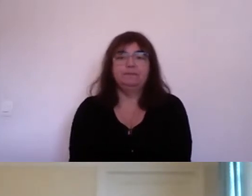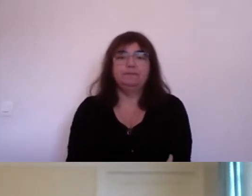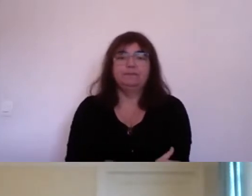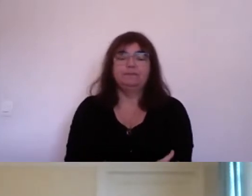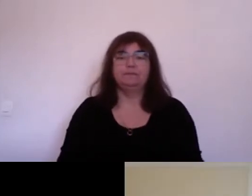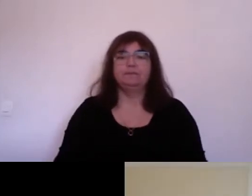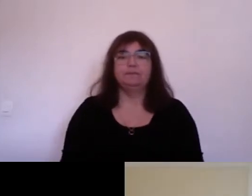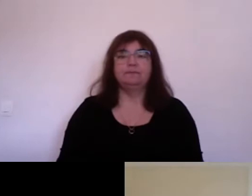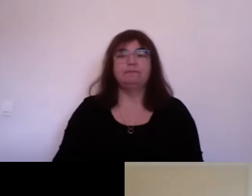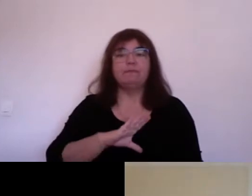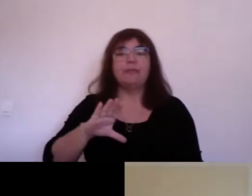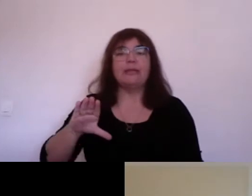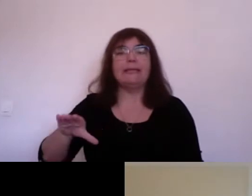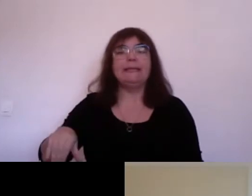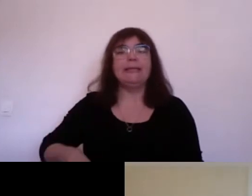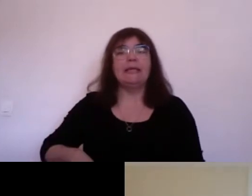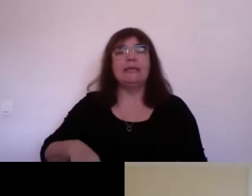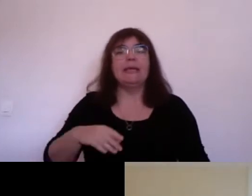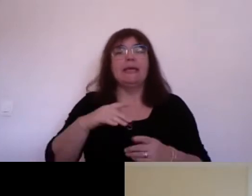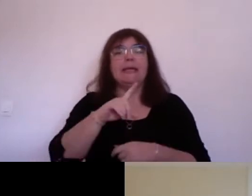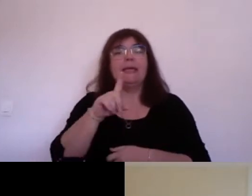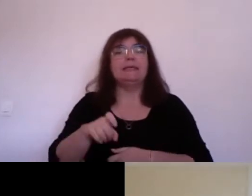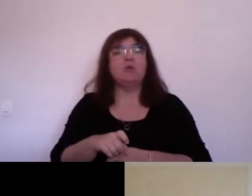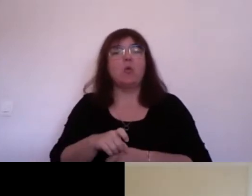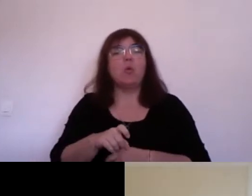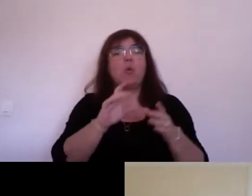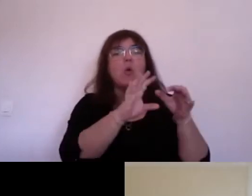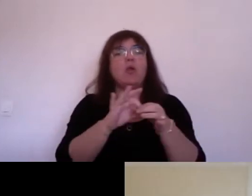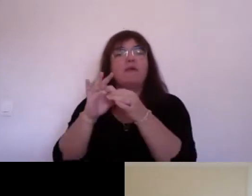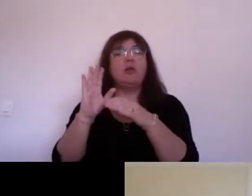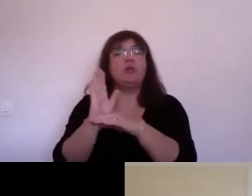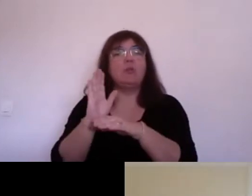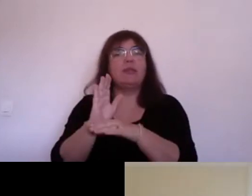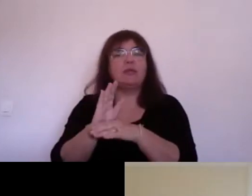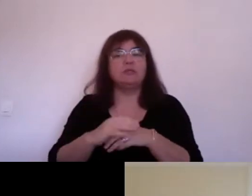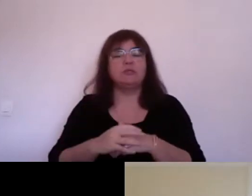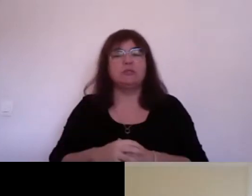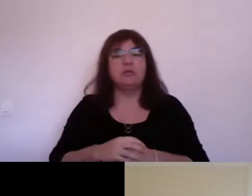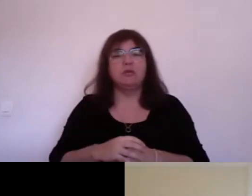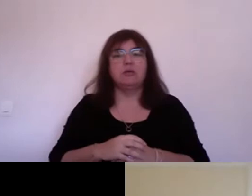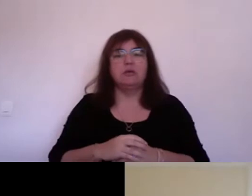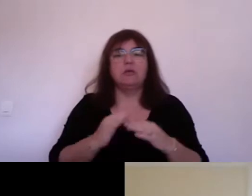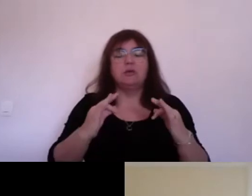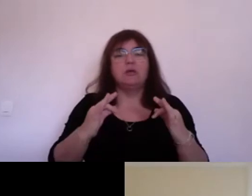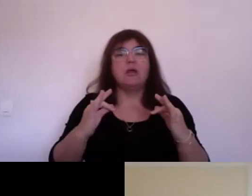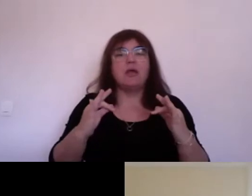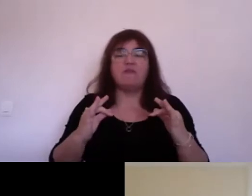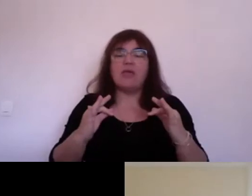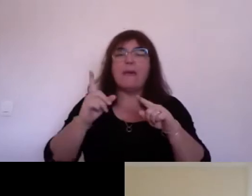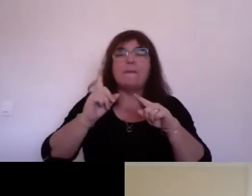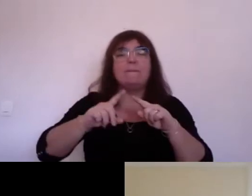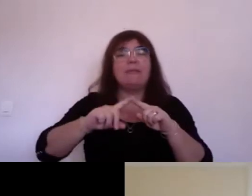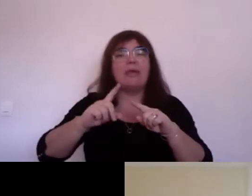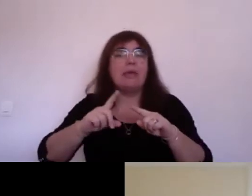on a une dernière question qui rejoint un témoignage qui a aussi été partagé, qui concerne la question du matériel